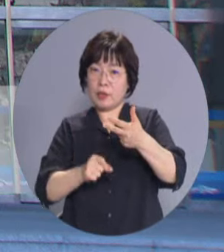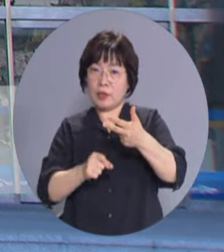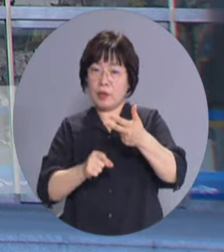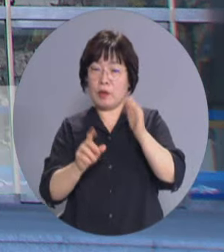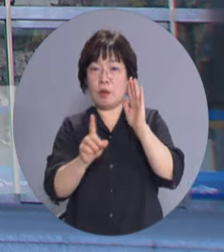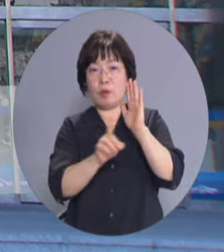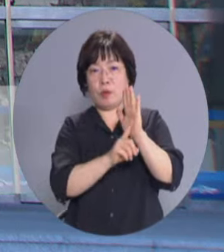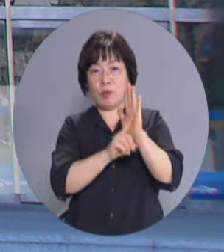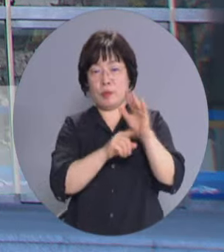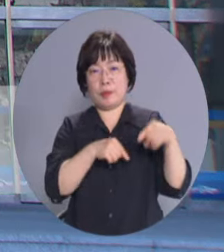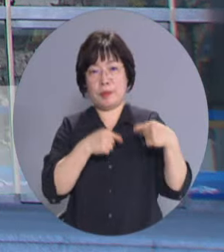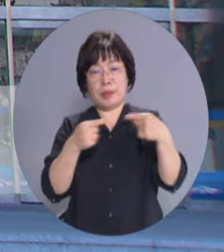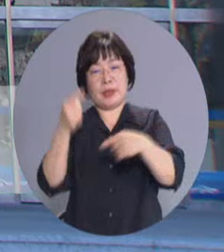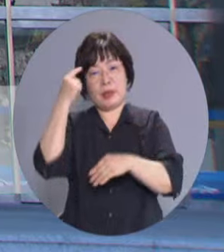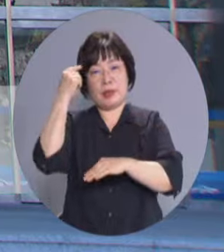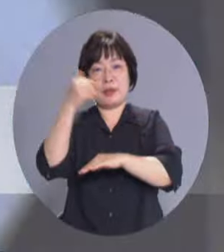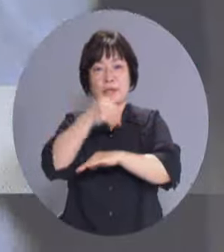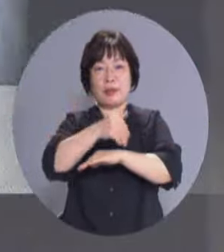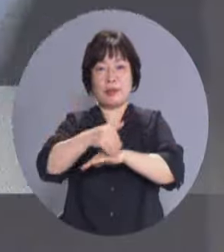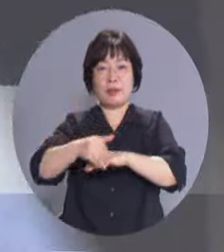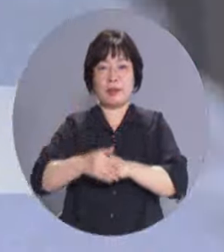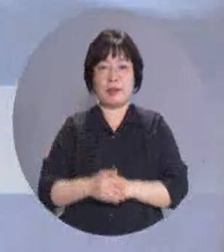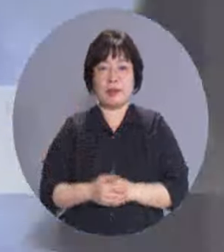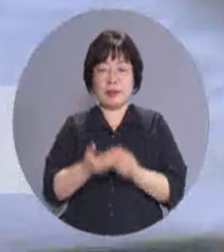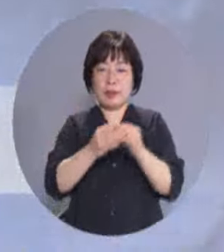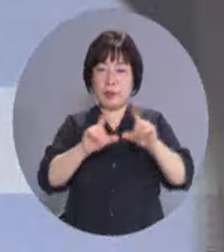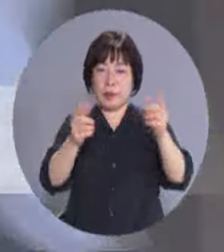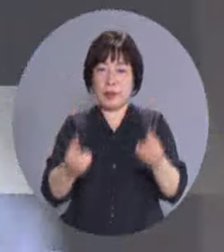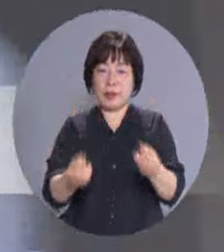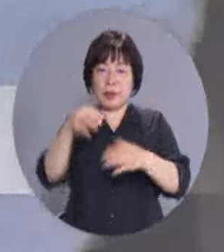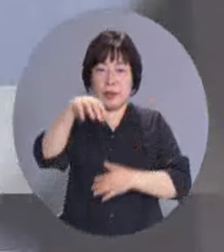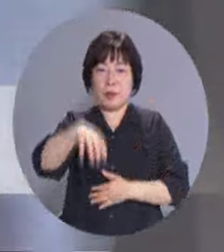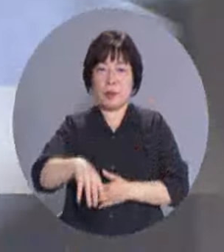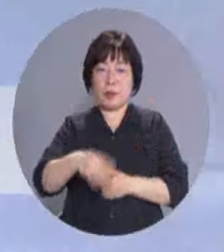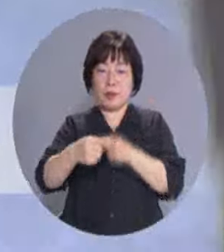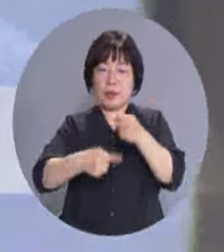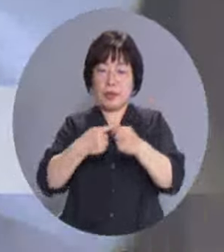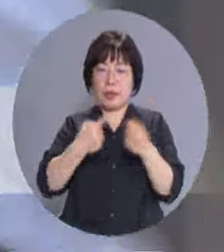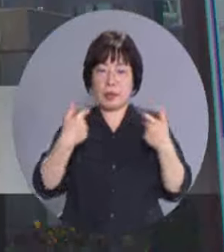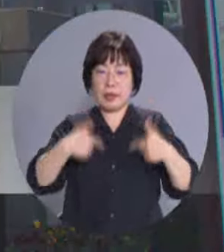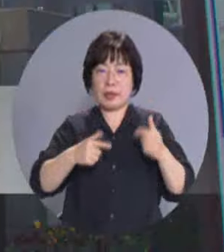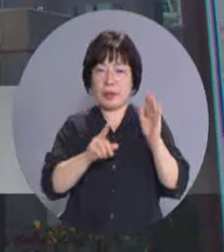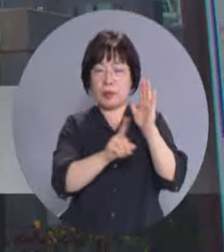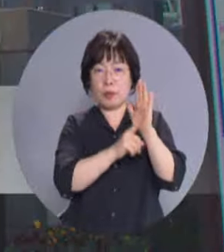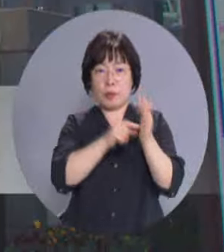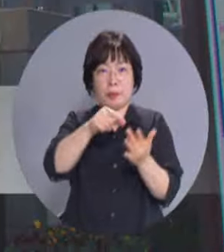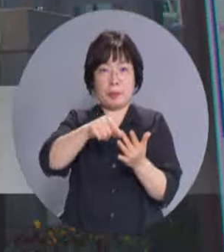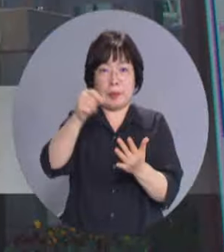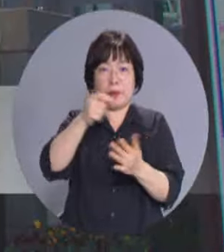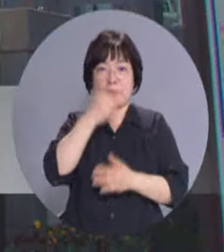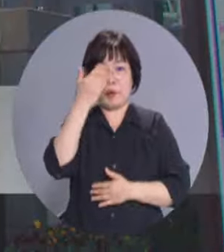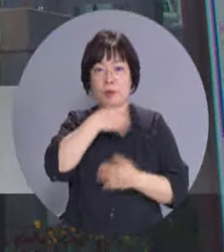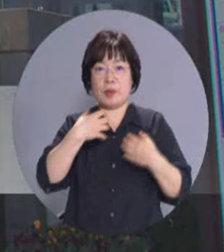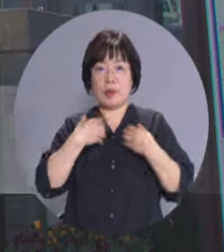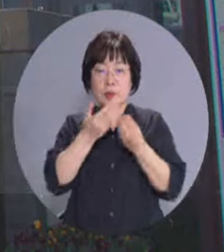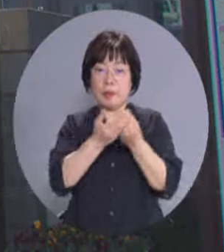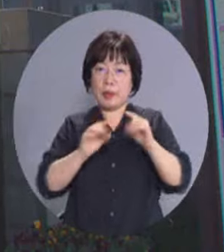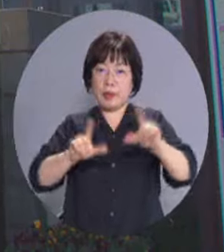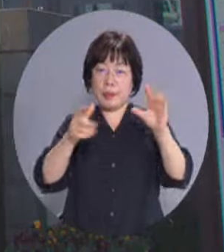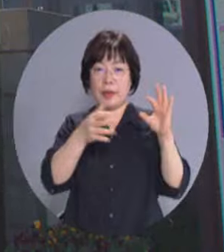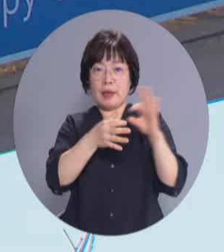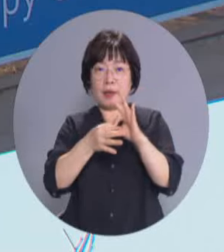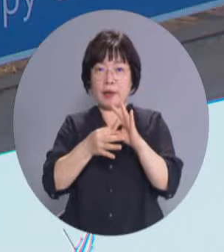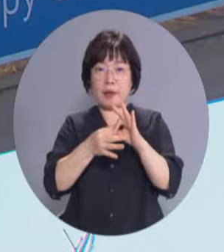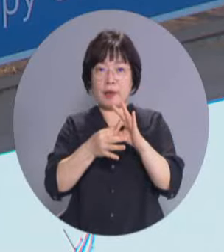공모에 참여할 예정입니다 섬의날 행사 개최지는 매년 공모를 통해 선정되고 여수시는 방 회와